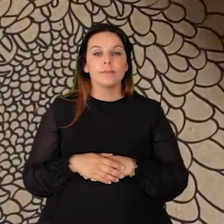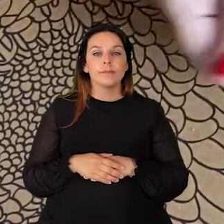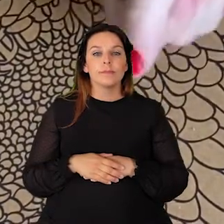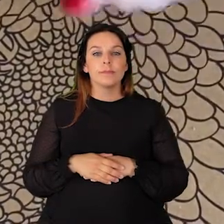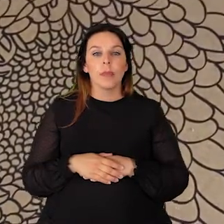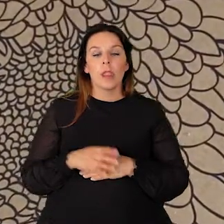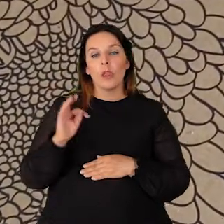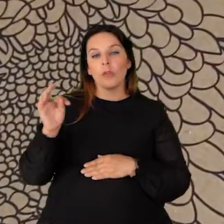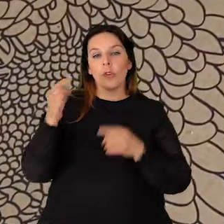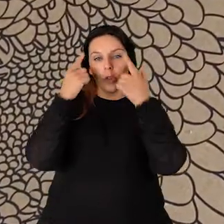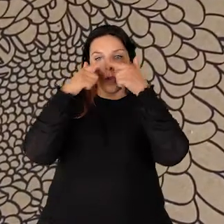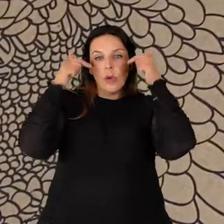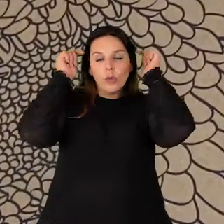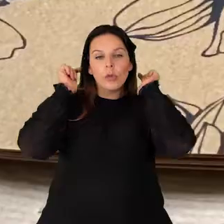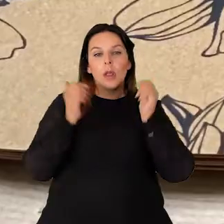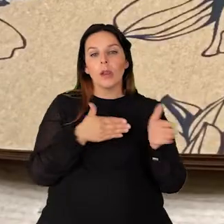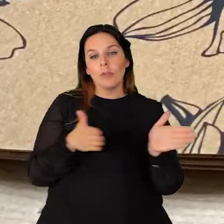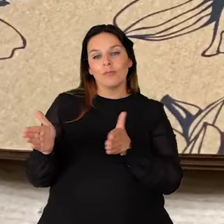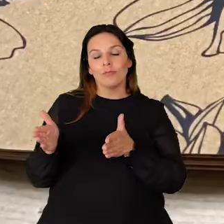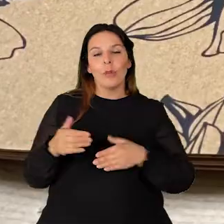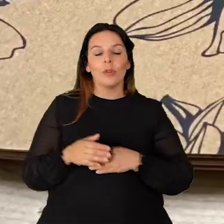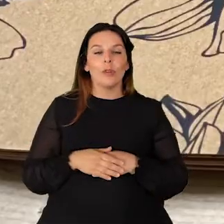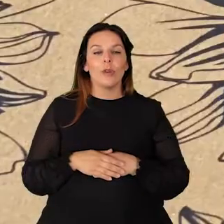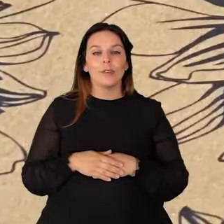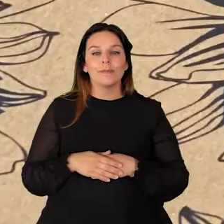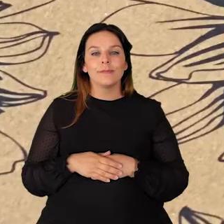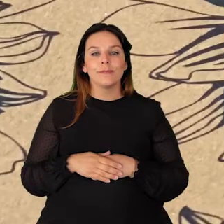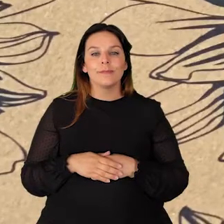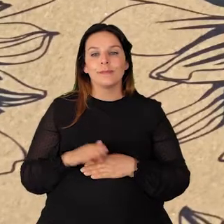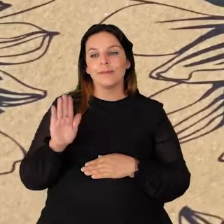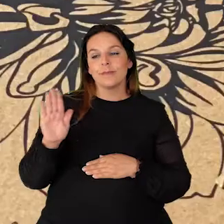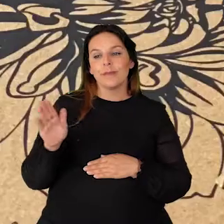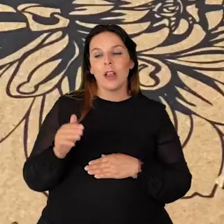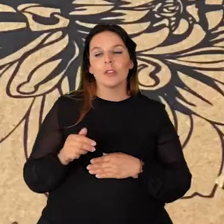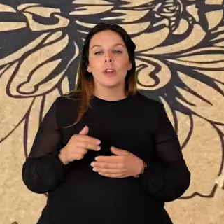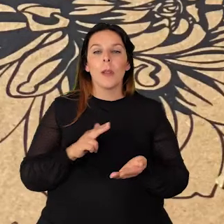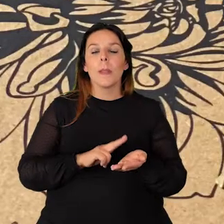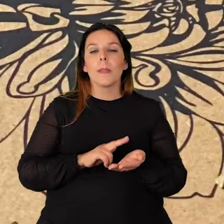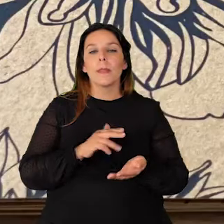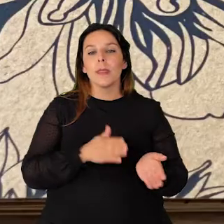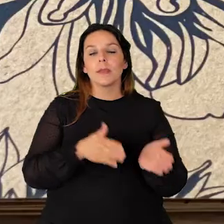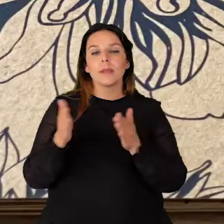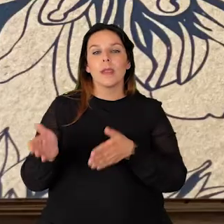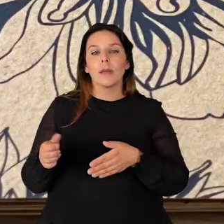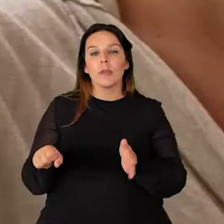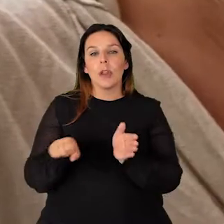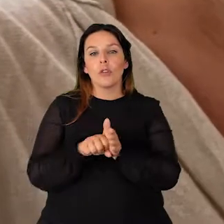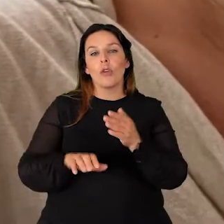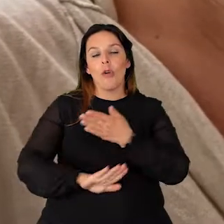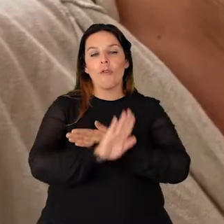tak twoje okulary są gotowe masz już kolejny element graficzny